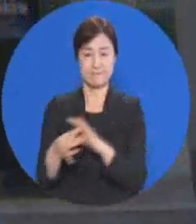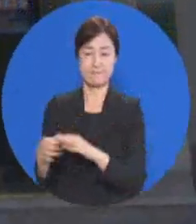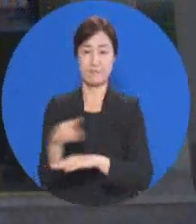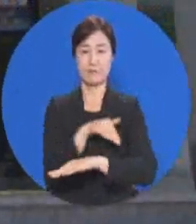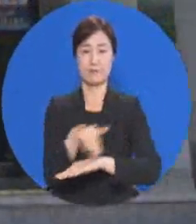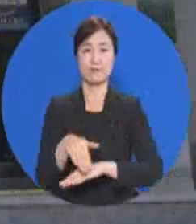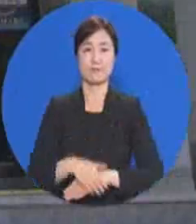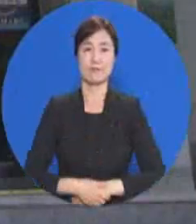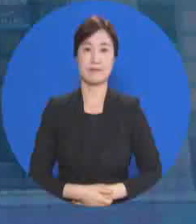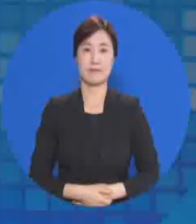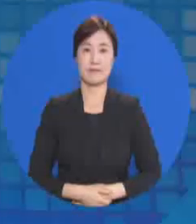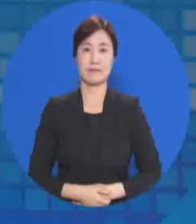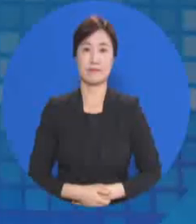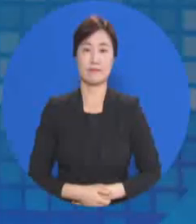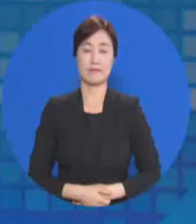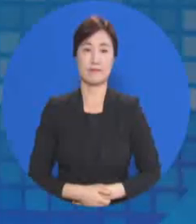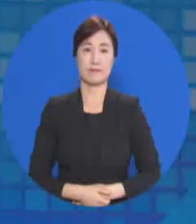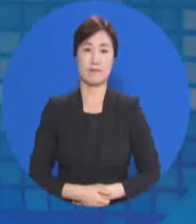있습니다.